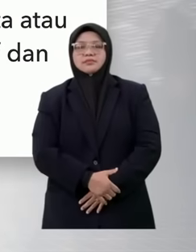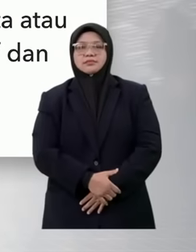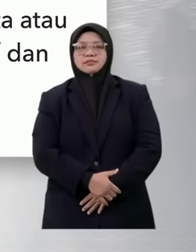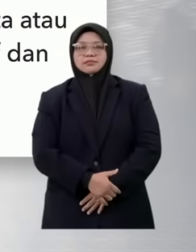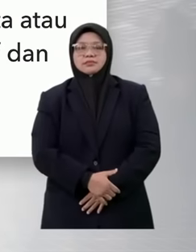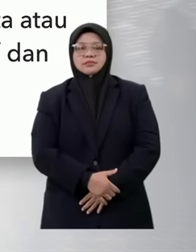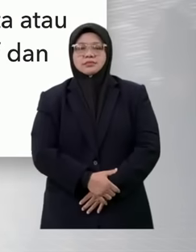negara